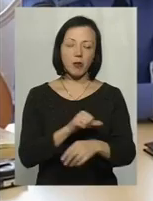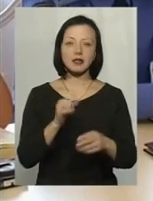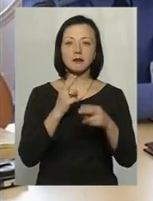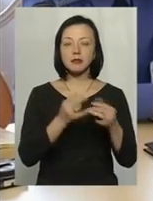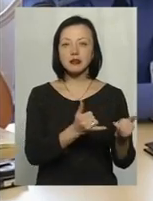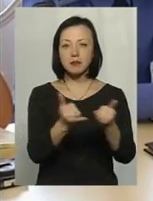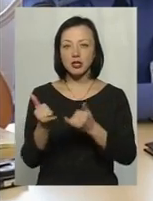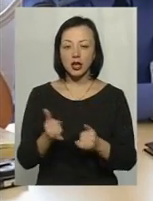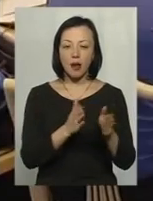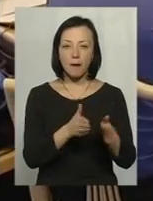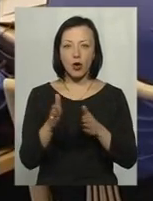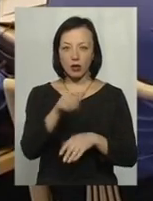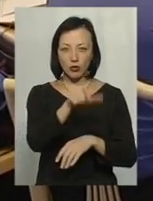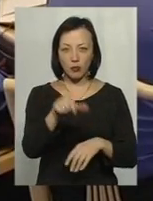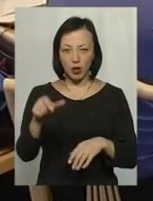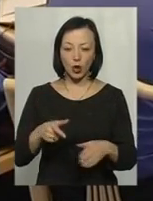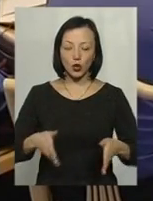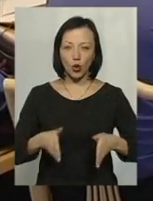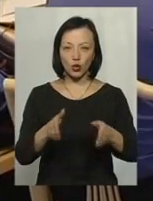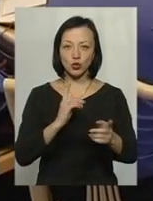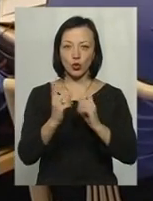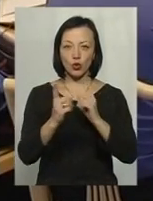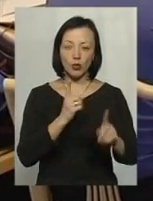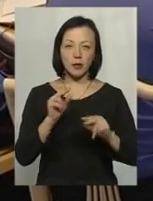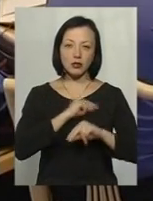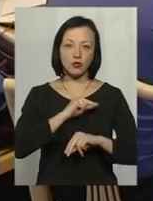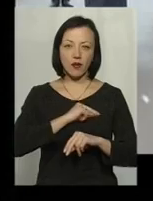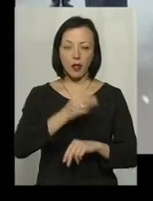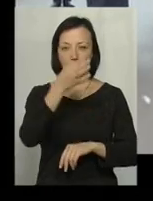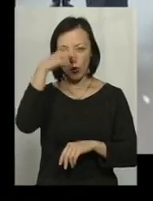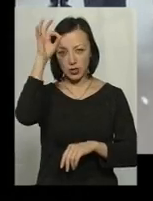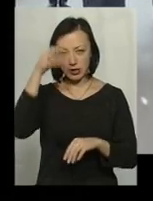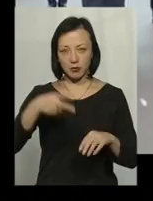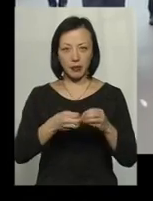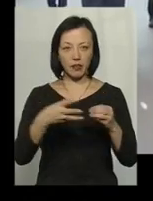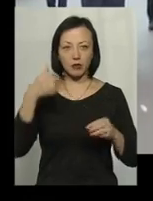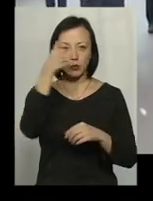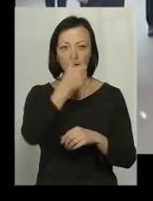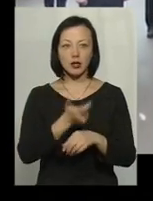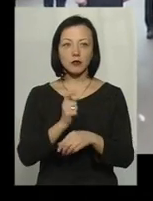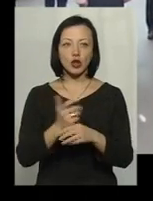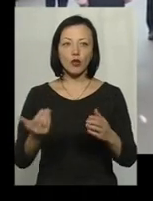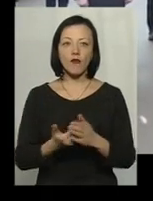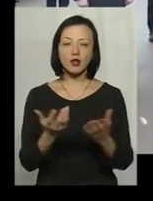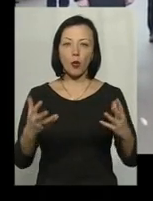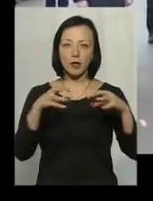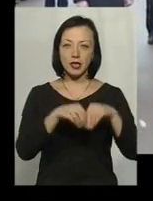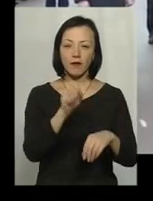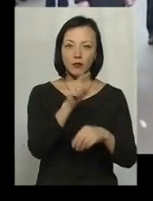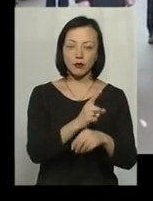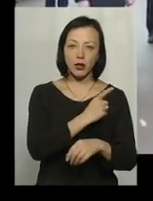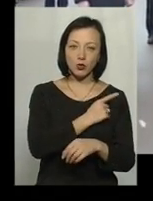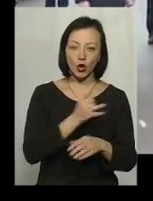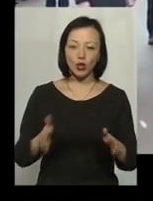громадського порядку. Над цим працювали силовики Хмельниччини у 2015 році. Серед найбільших інновацій – об'єднання функцій патрульної